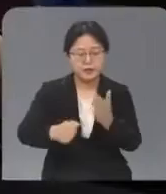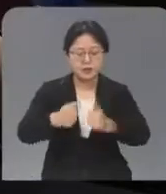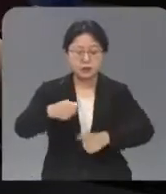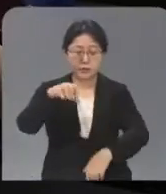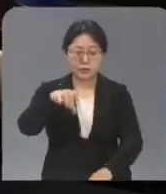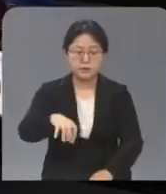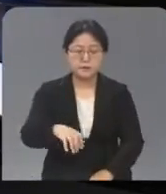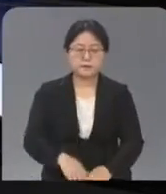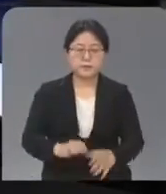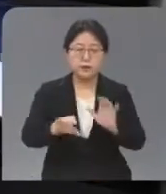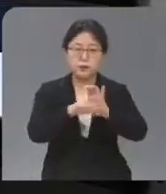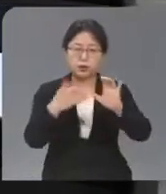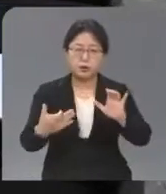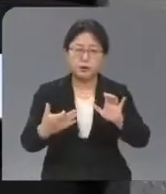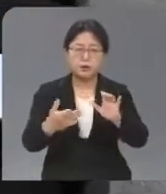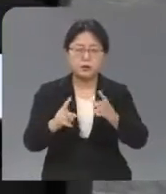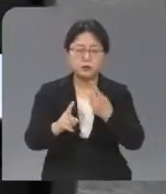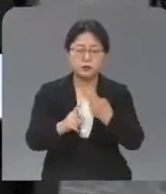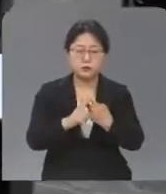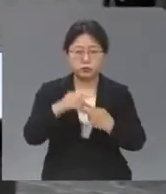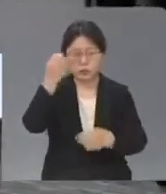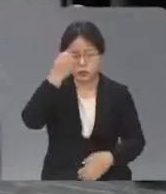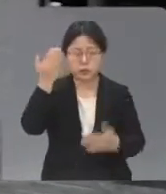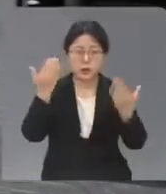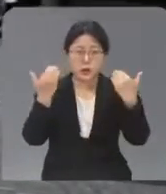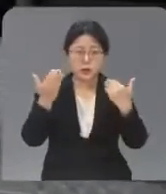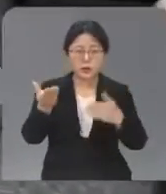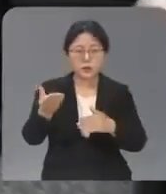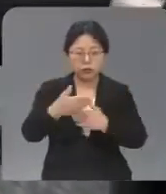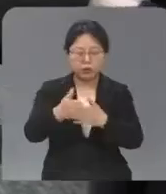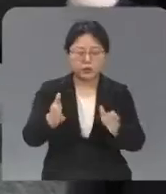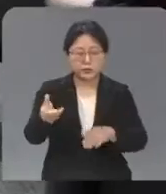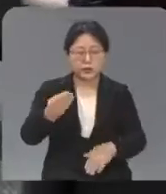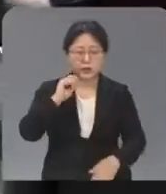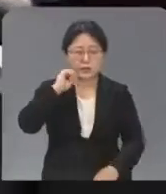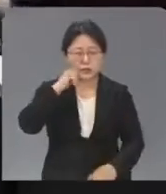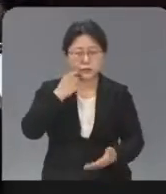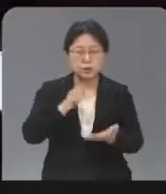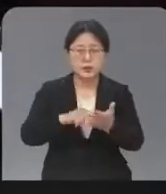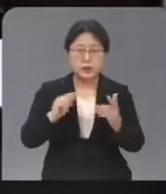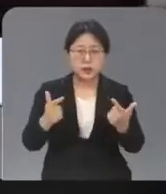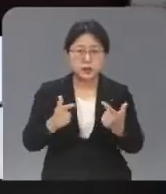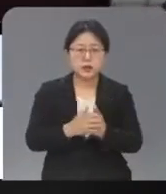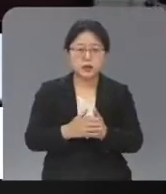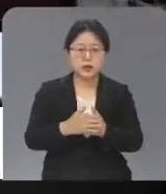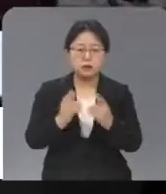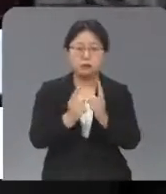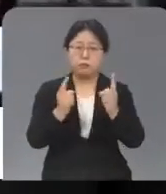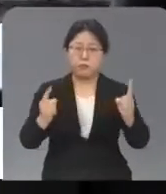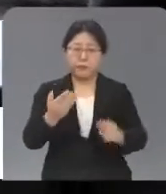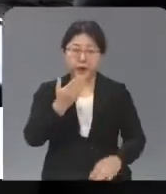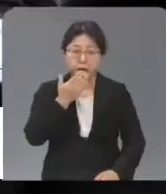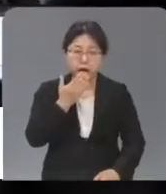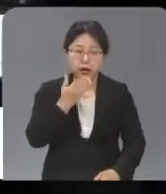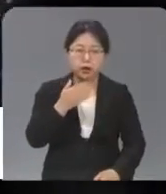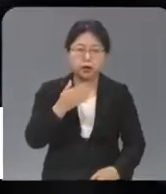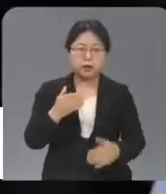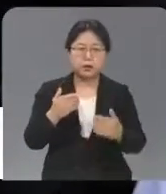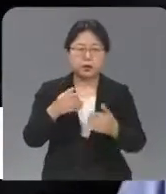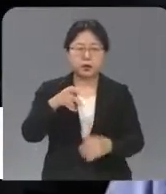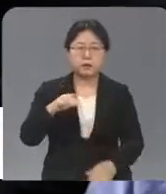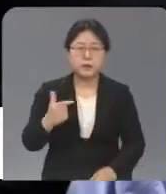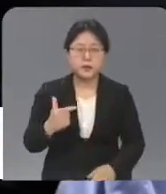1,500제곱미터의 대형 컨벤션 홀에 일정한 거리를 두고 배치된 책상들. 지난달 450여 명이 응시한